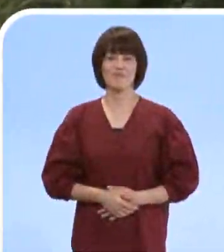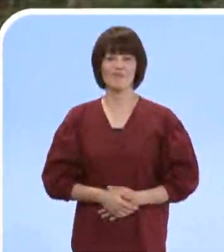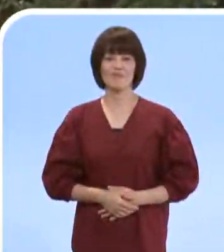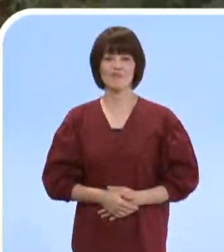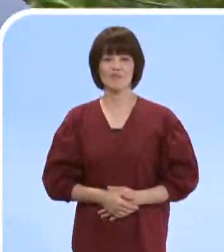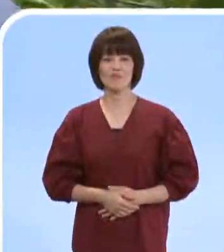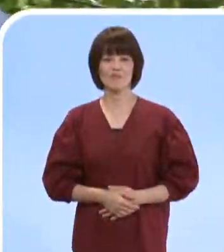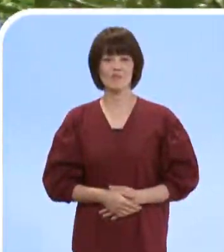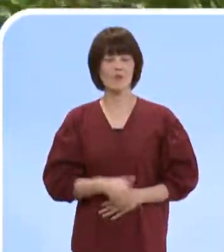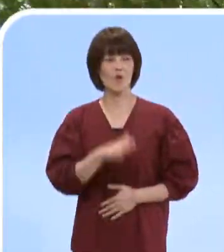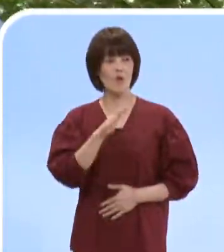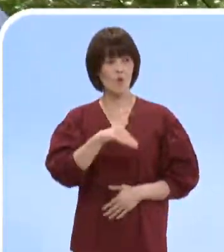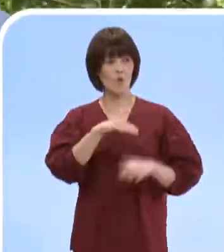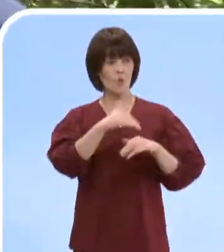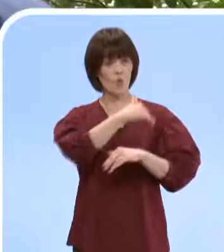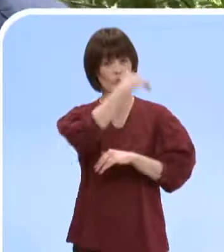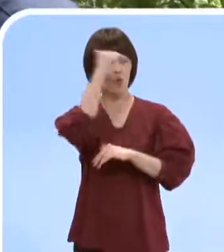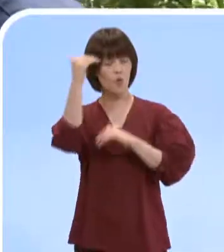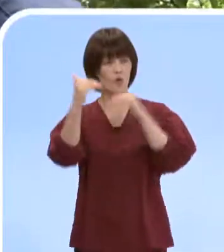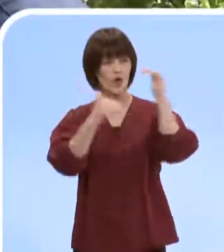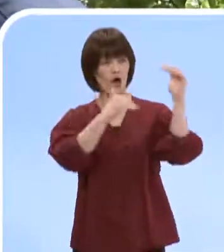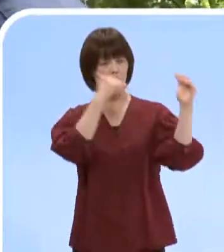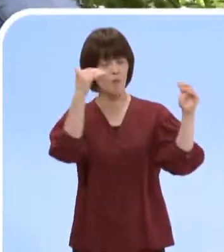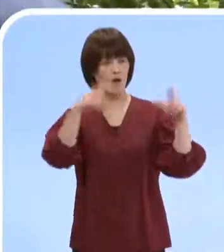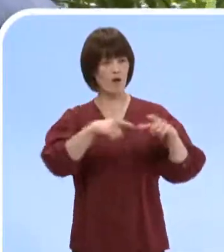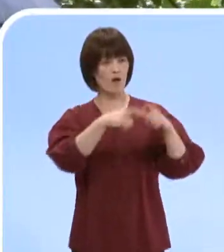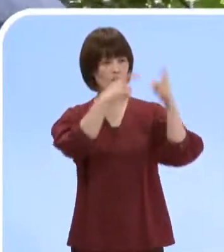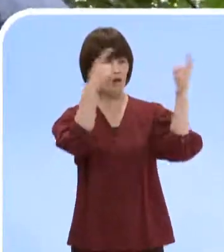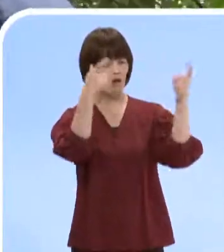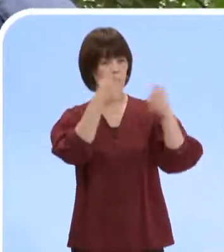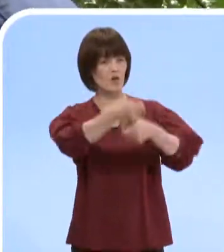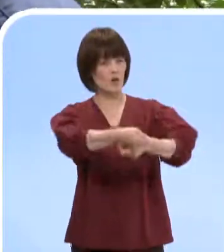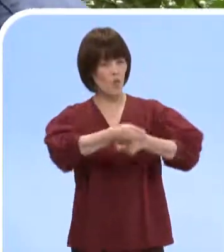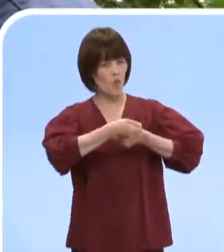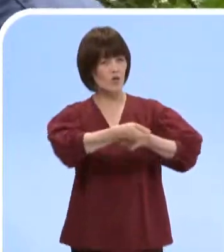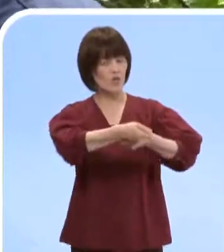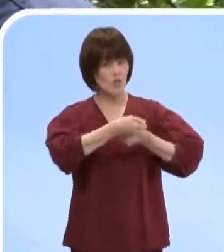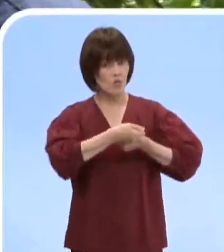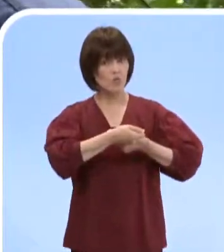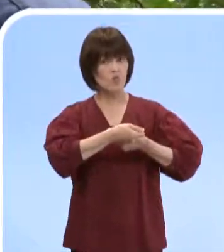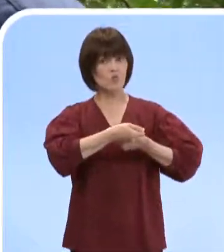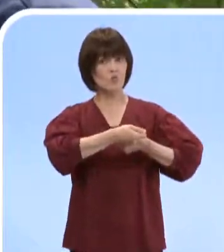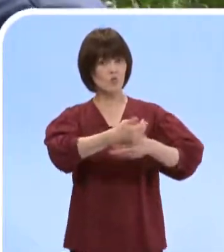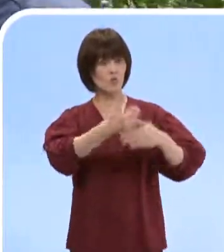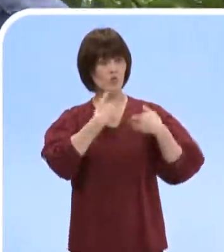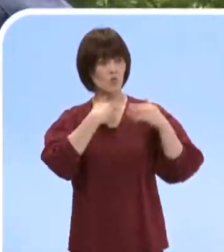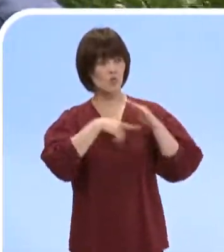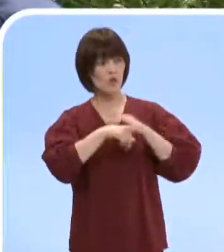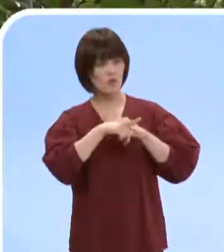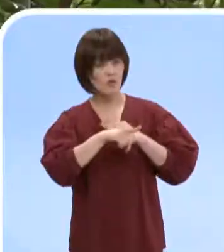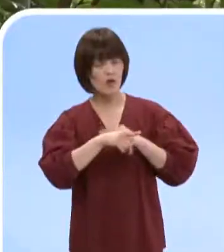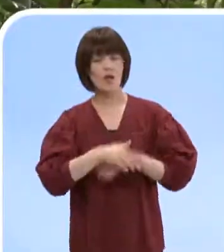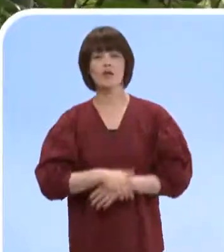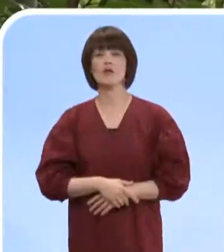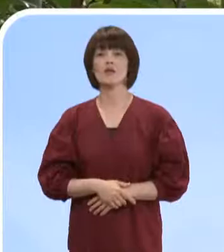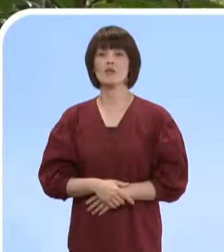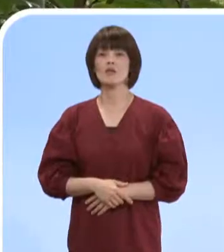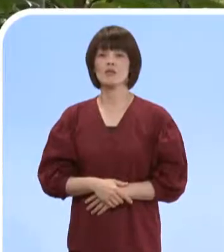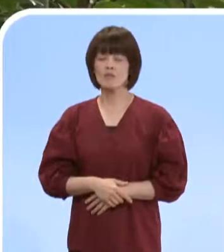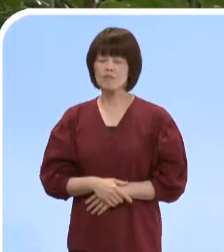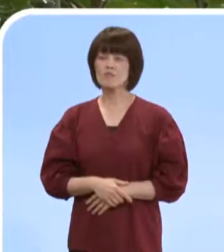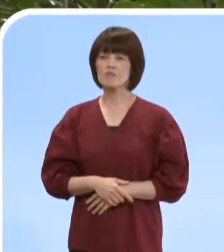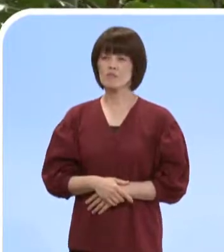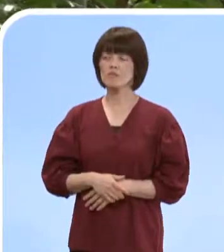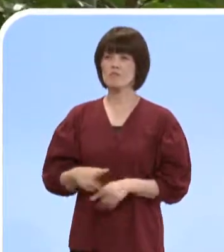そもそもね、なぜこの山に間伐が必要なの？間伐することっていうのが、 もちろん